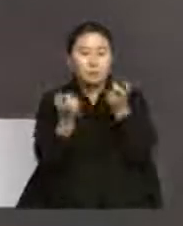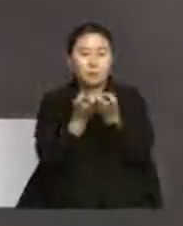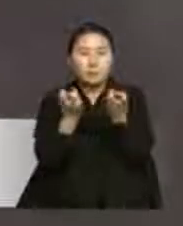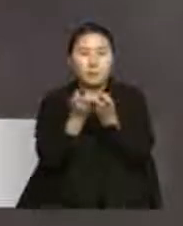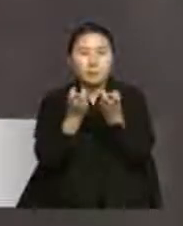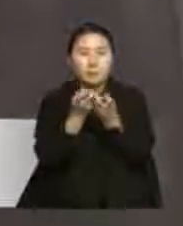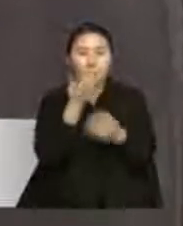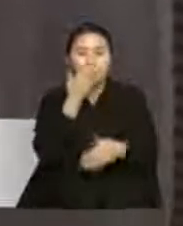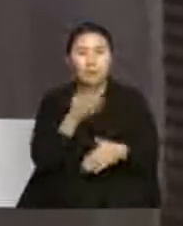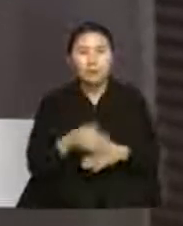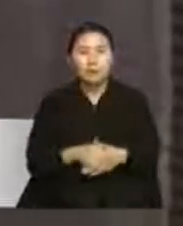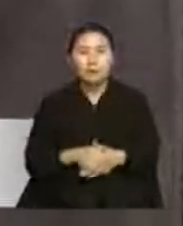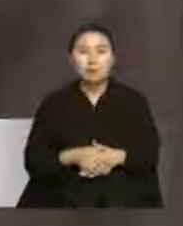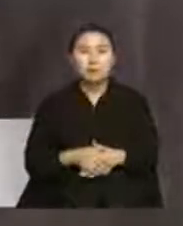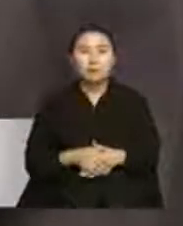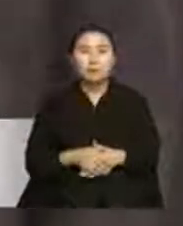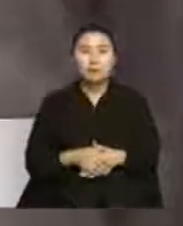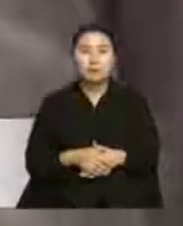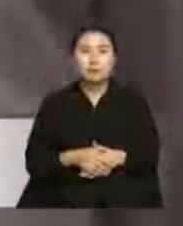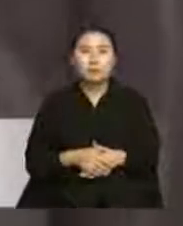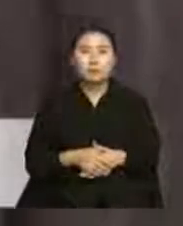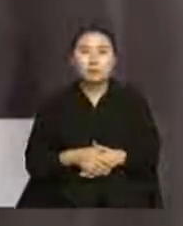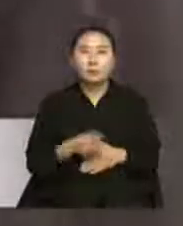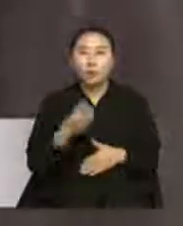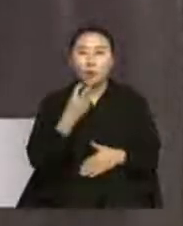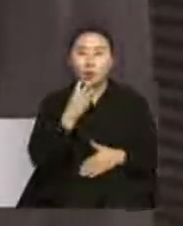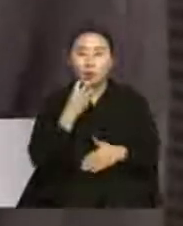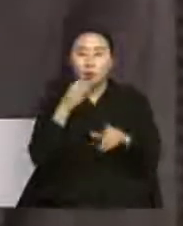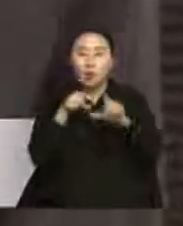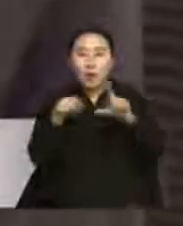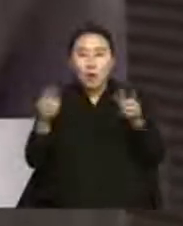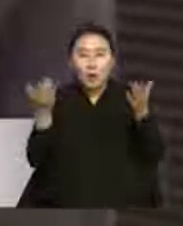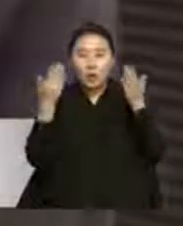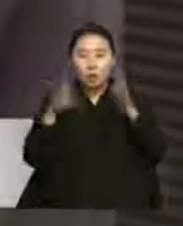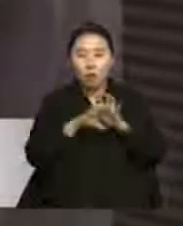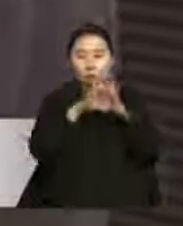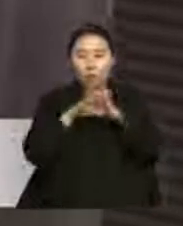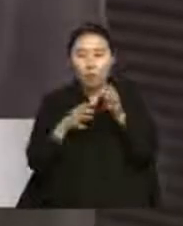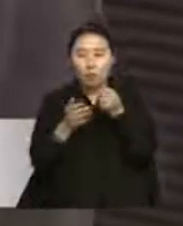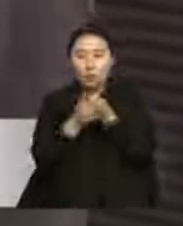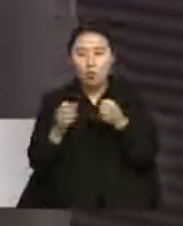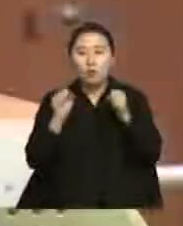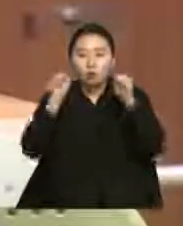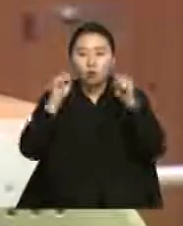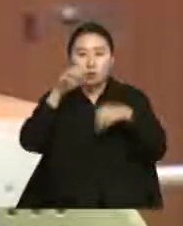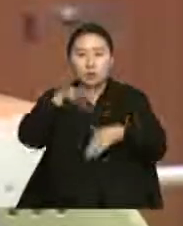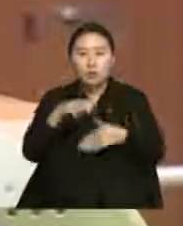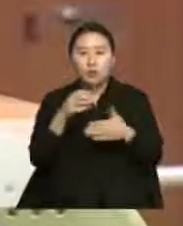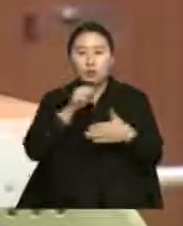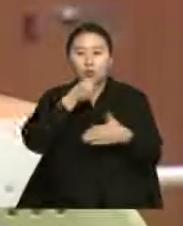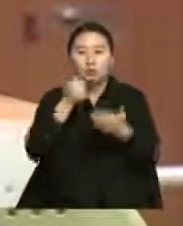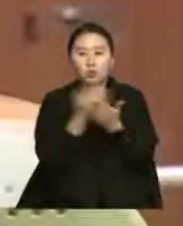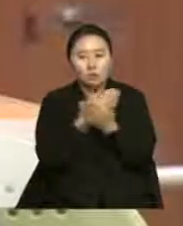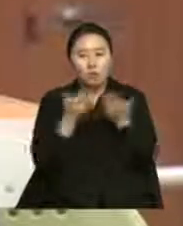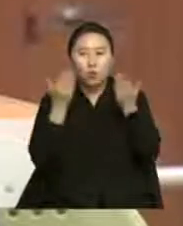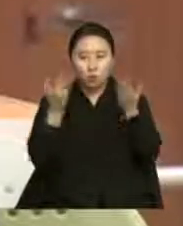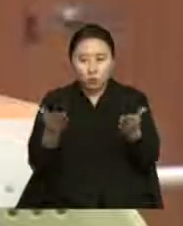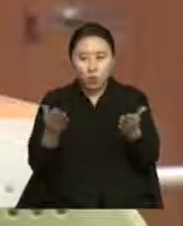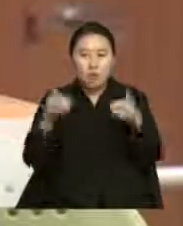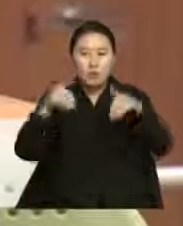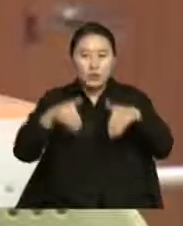방식으로 점수가 공개됐습니다 한편 서울 일부 학교에선 코로나 1 그로 인해 운동장에서 성적표를 나눠 주거나